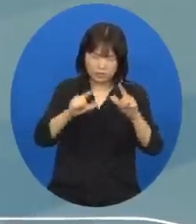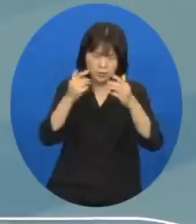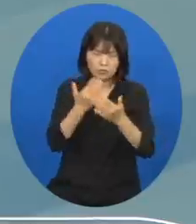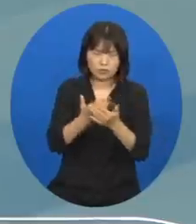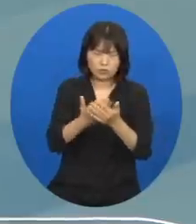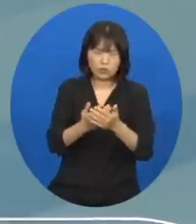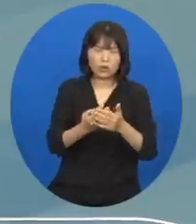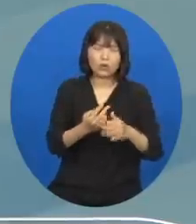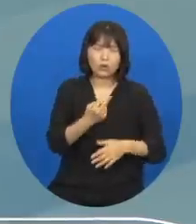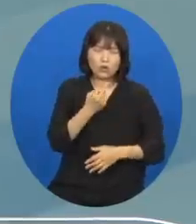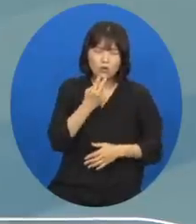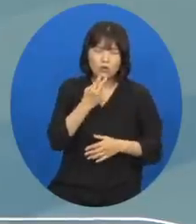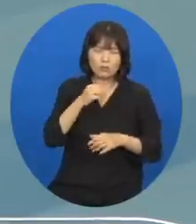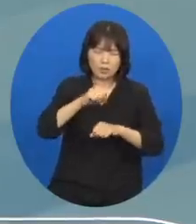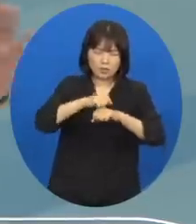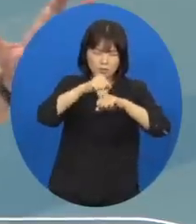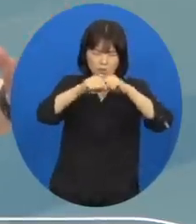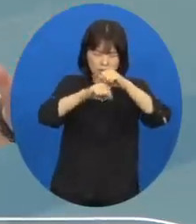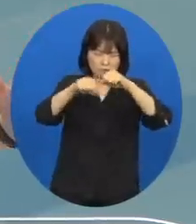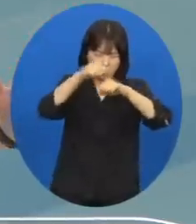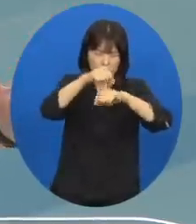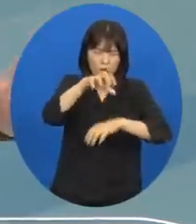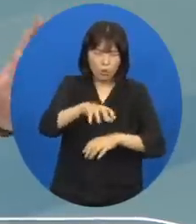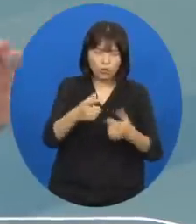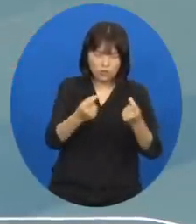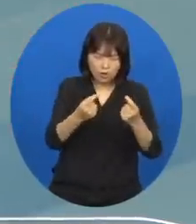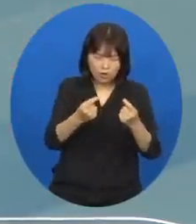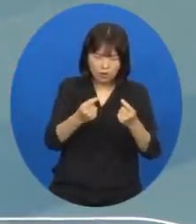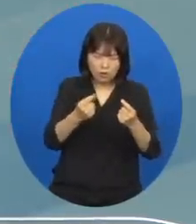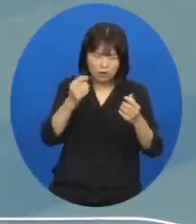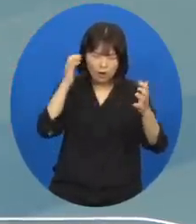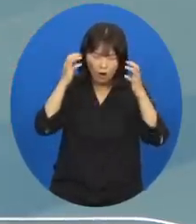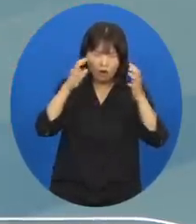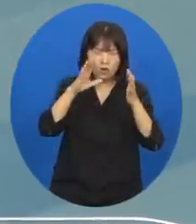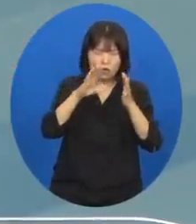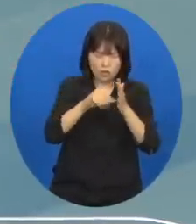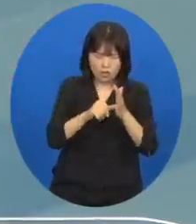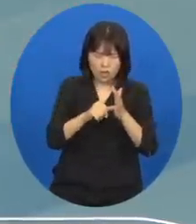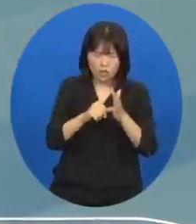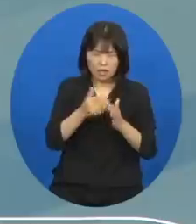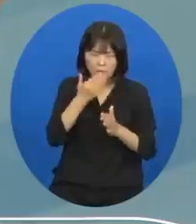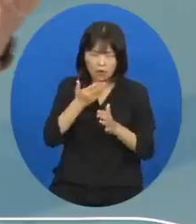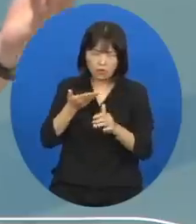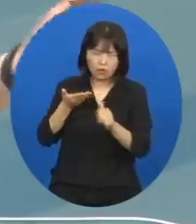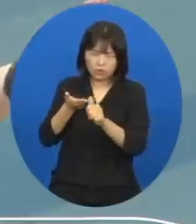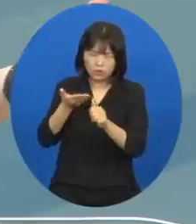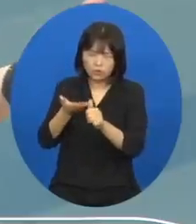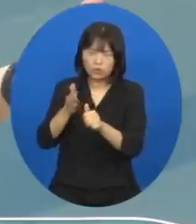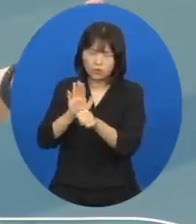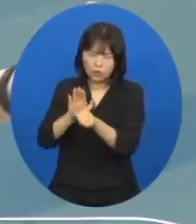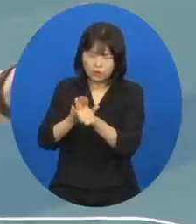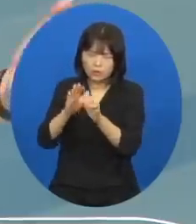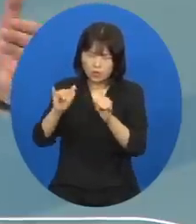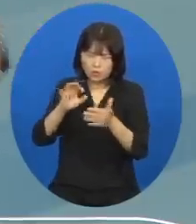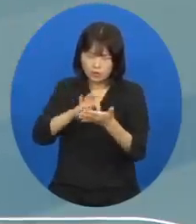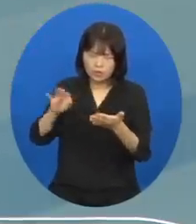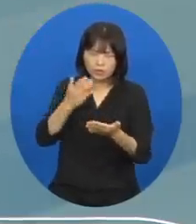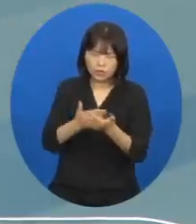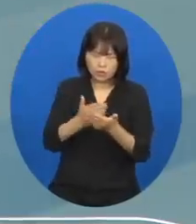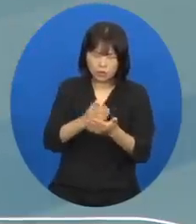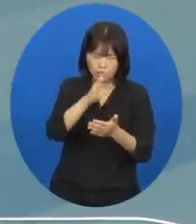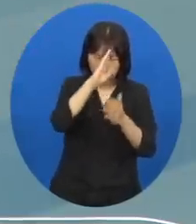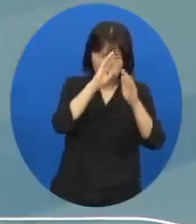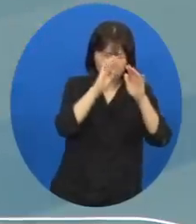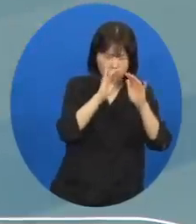창고처럼 환난의 때에 먹이고 입히는 자로 써주소서. 병든 이들을 고치시고 가정